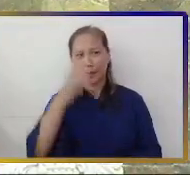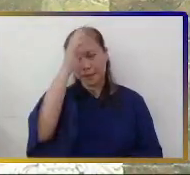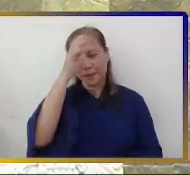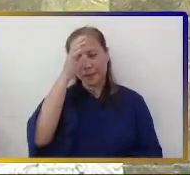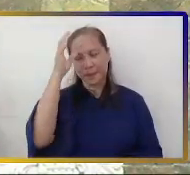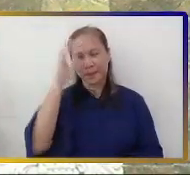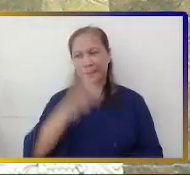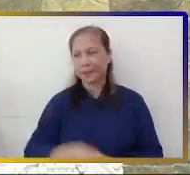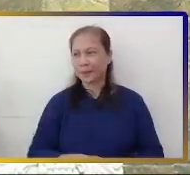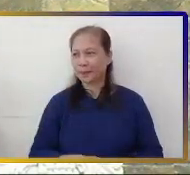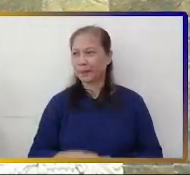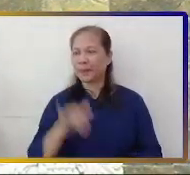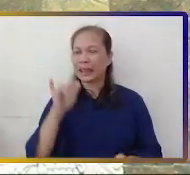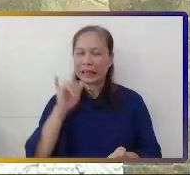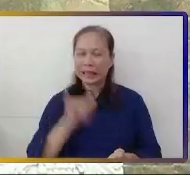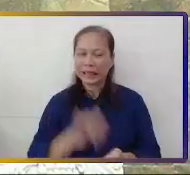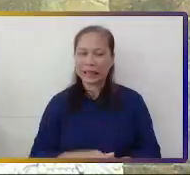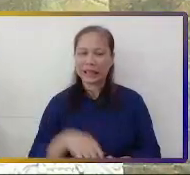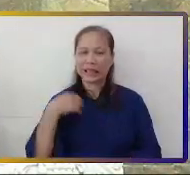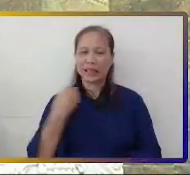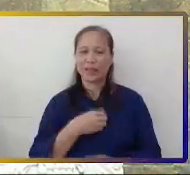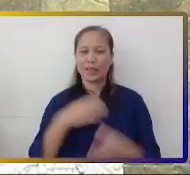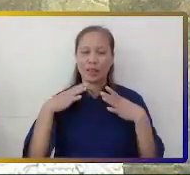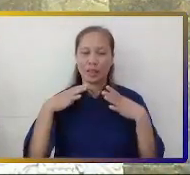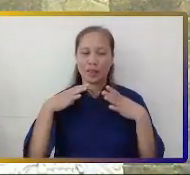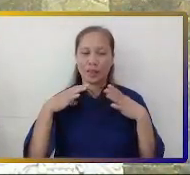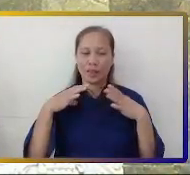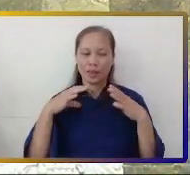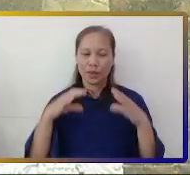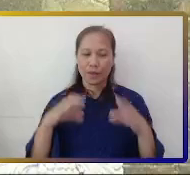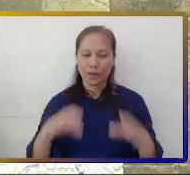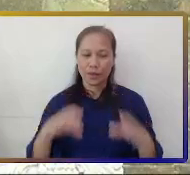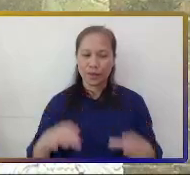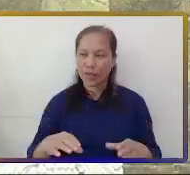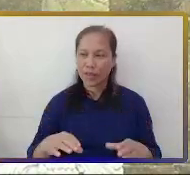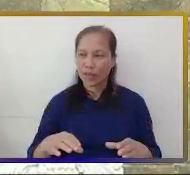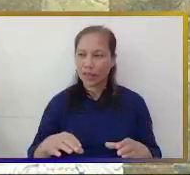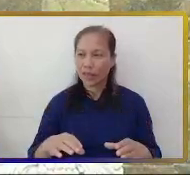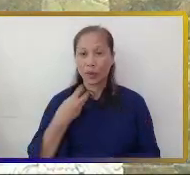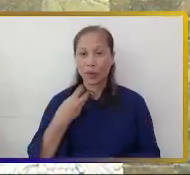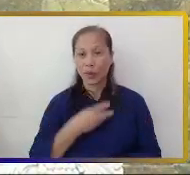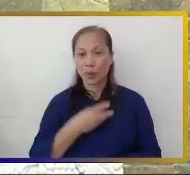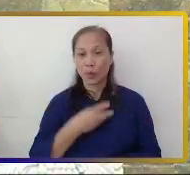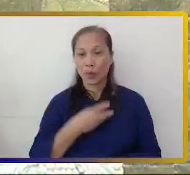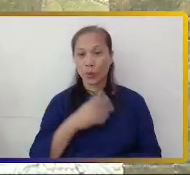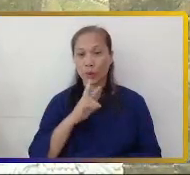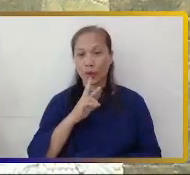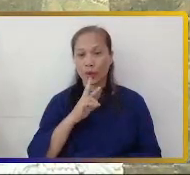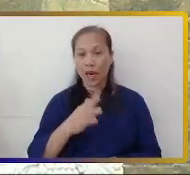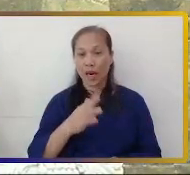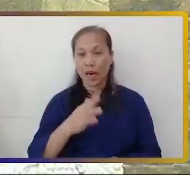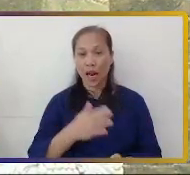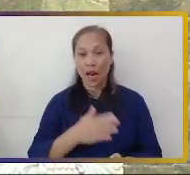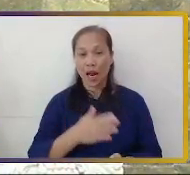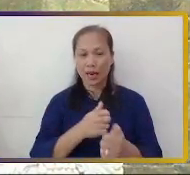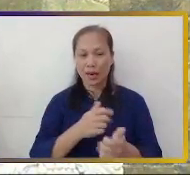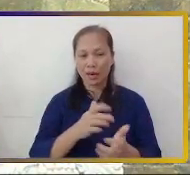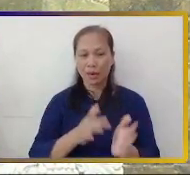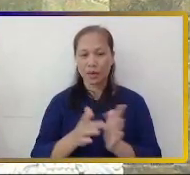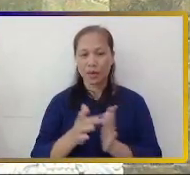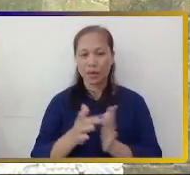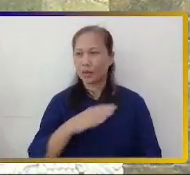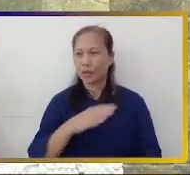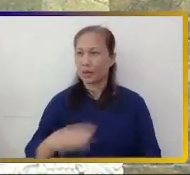yon ay pribilehiyo na lamang ng iyong masayang pagsunod sa Panginoong jesukristo you see that yun ang